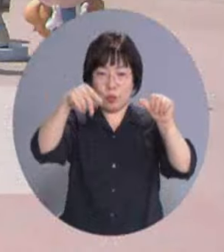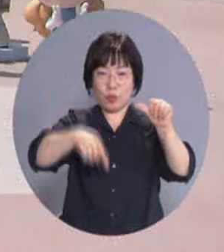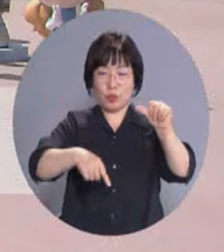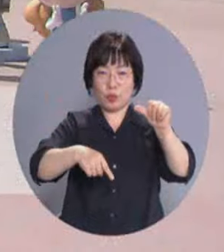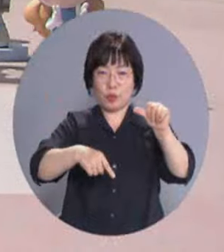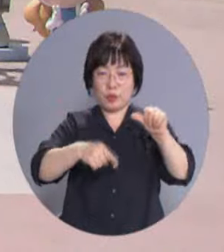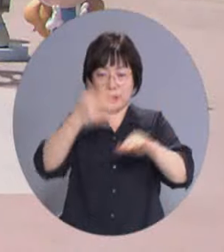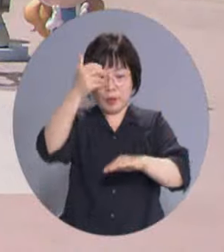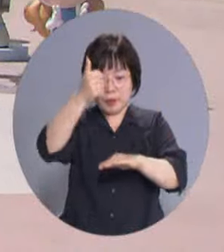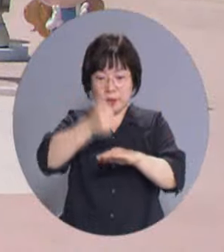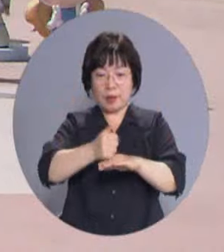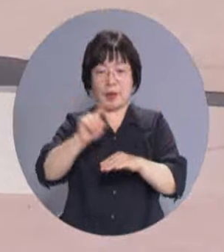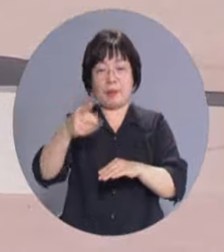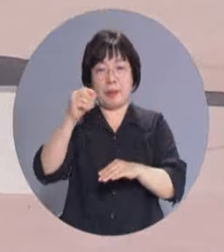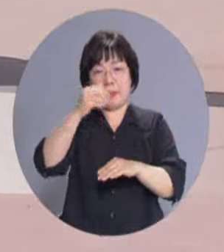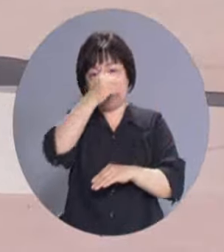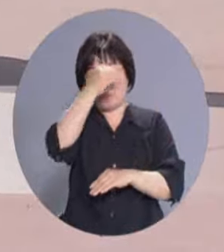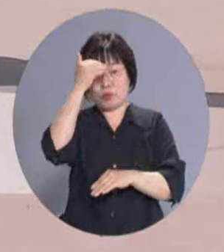100만명을